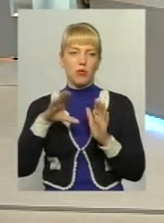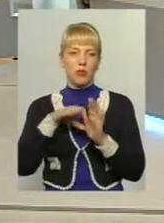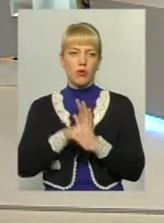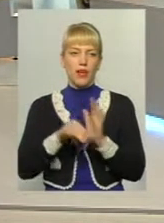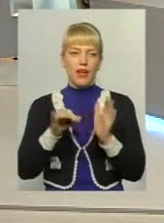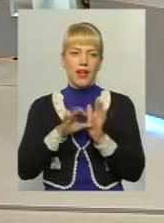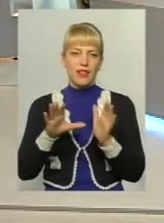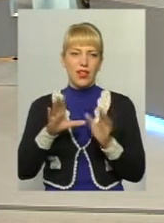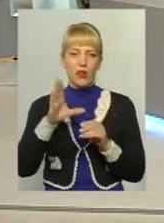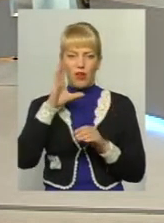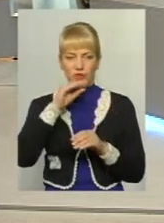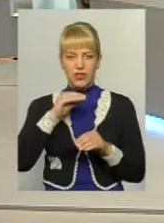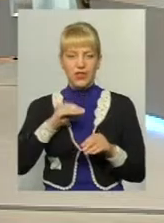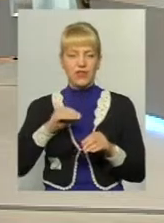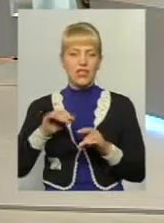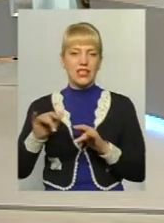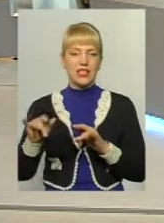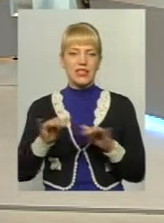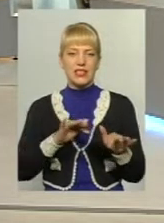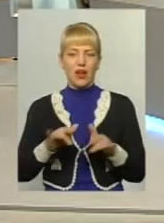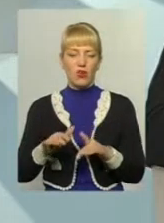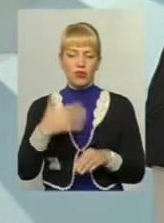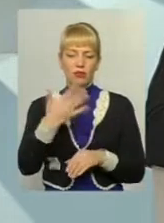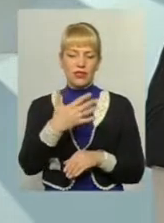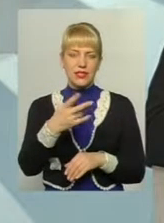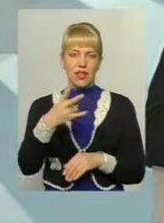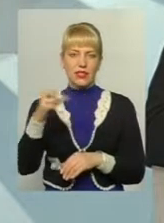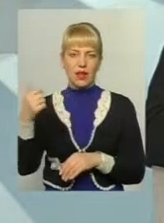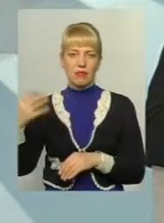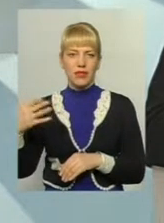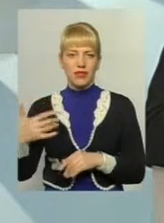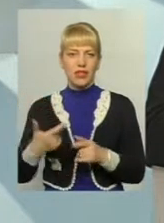місті Хмельницькому була прийнята програма